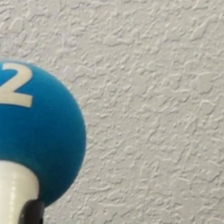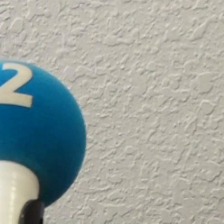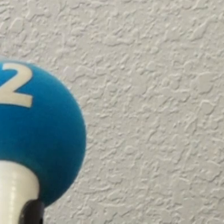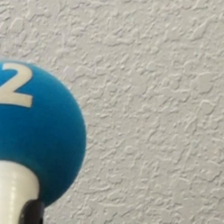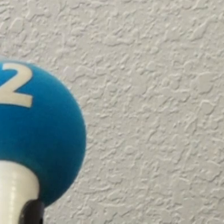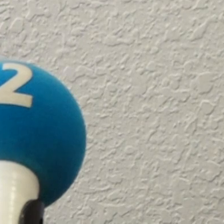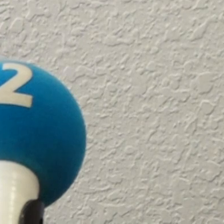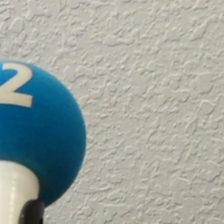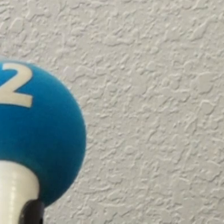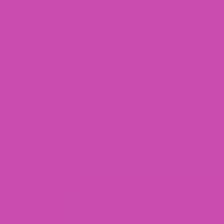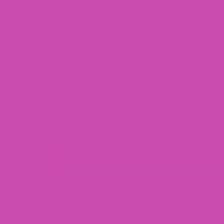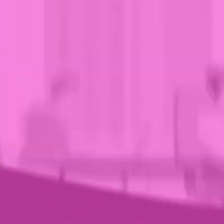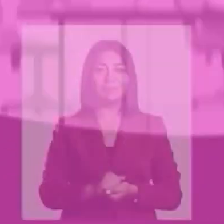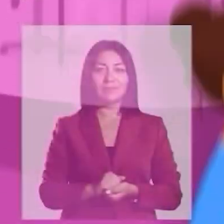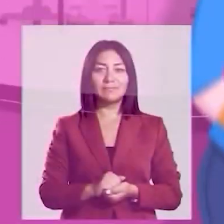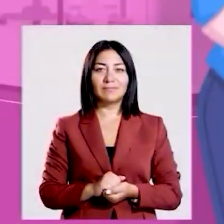համար.